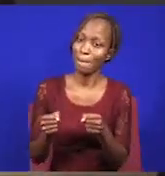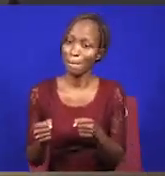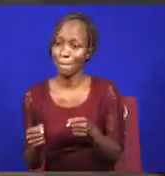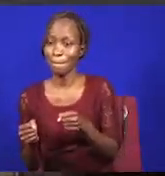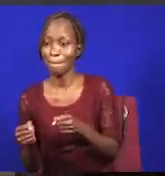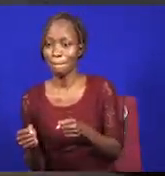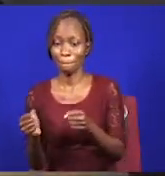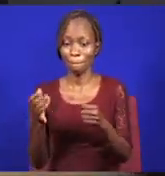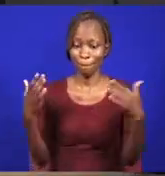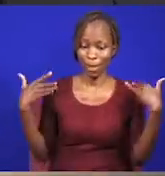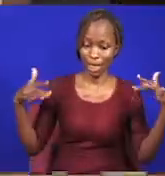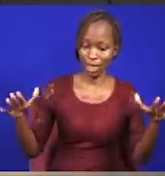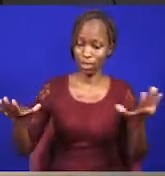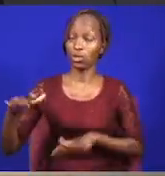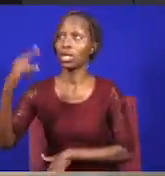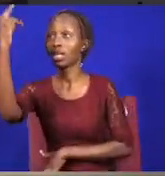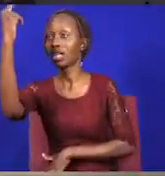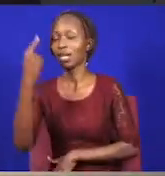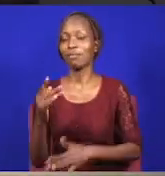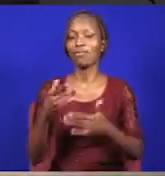malaika toka mbinguni.